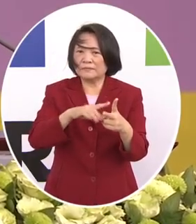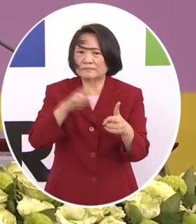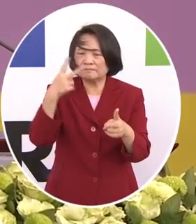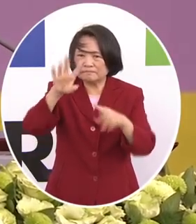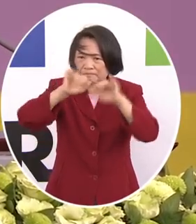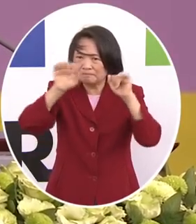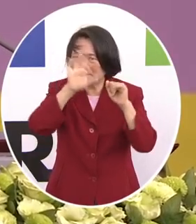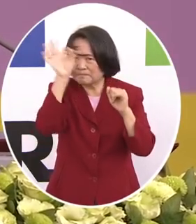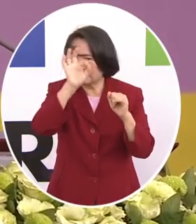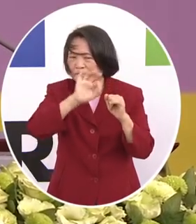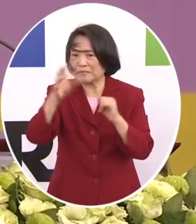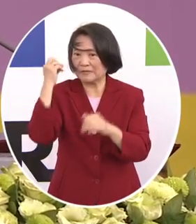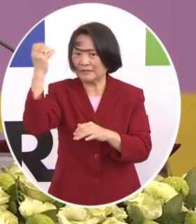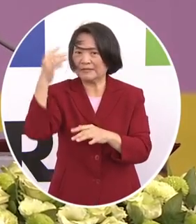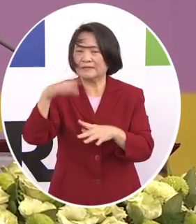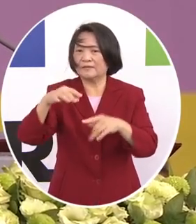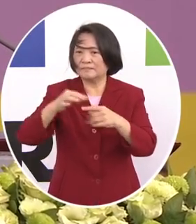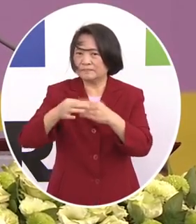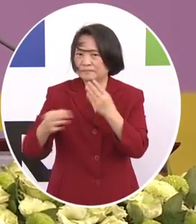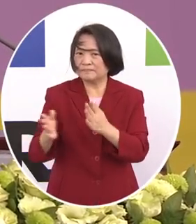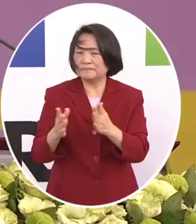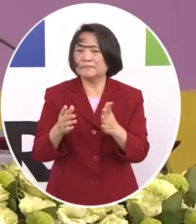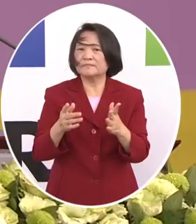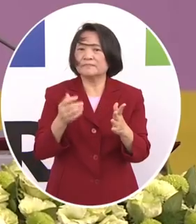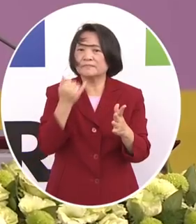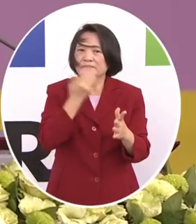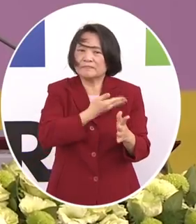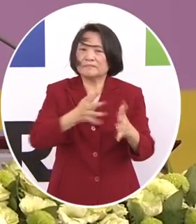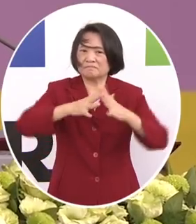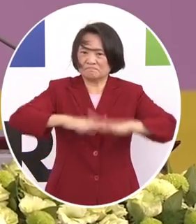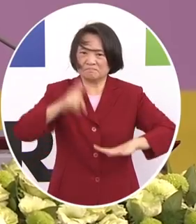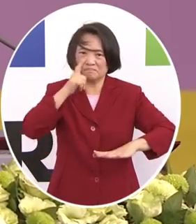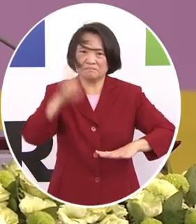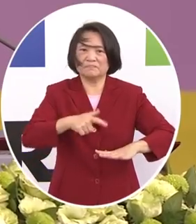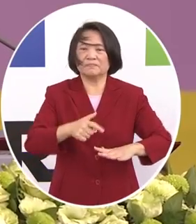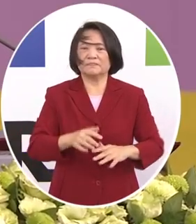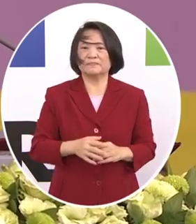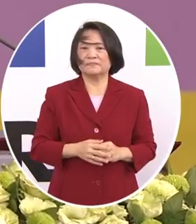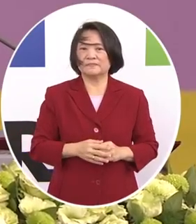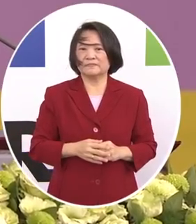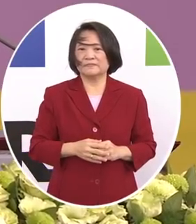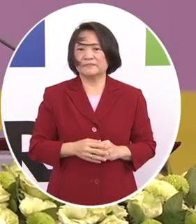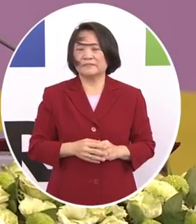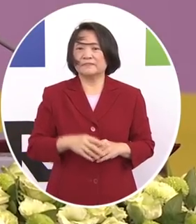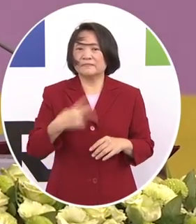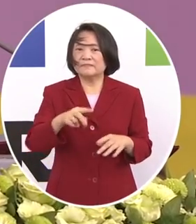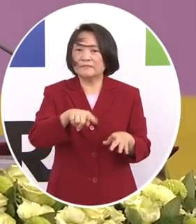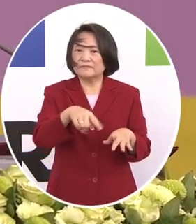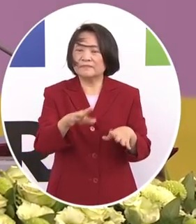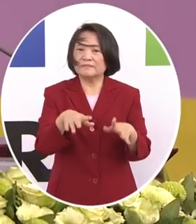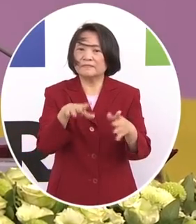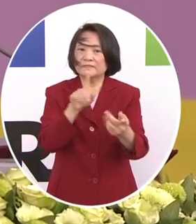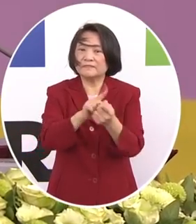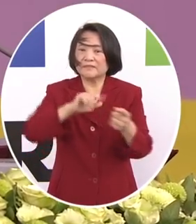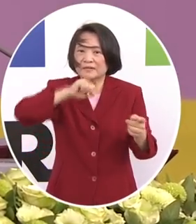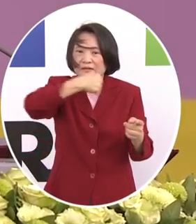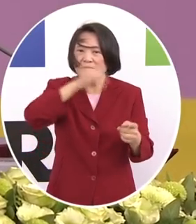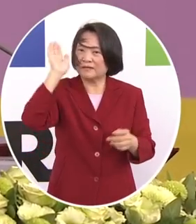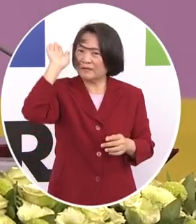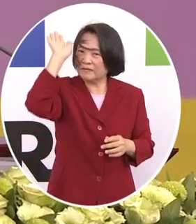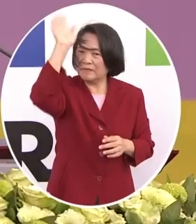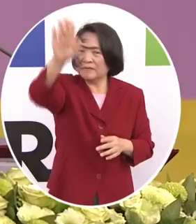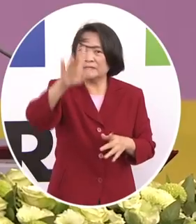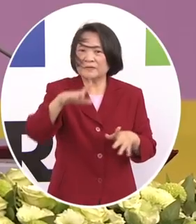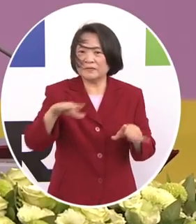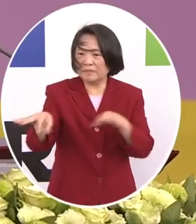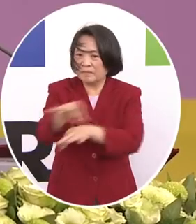机会，打下经济永续的发展基础，也为台湾开辟未来的新市